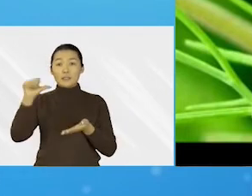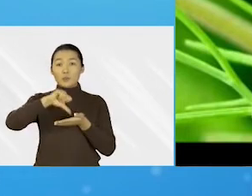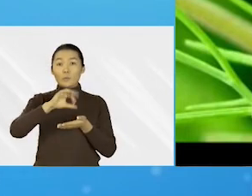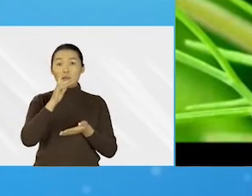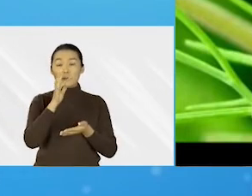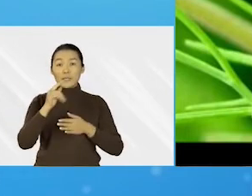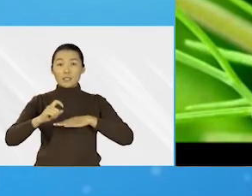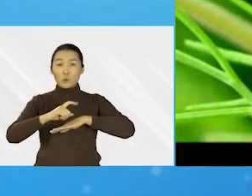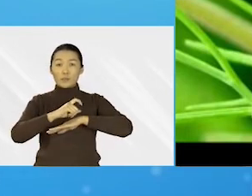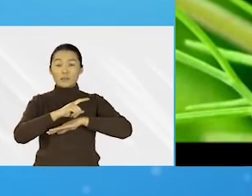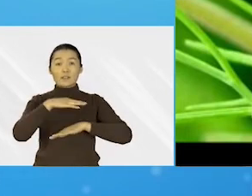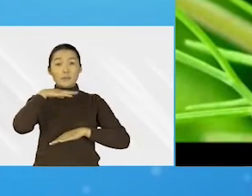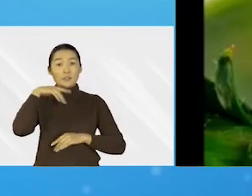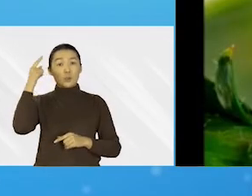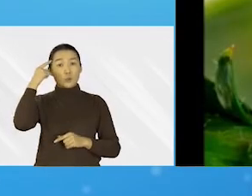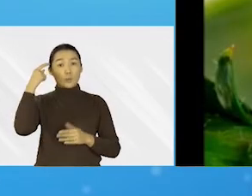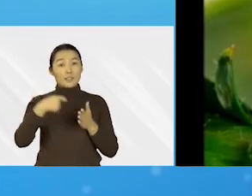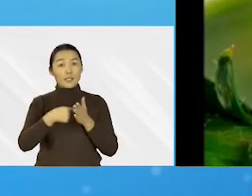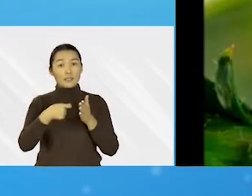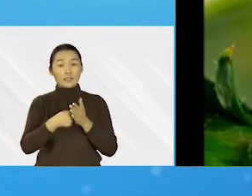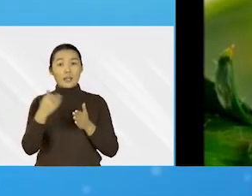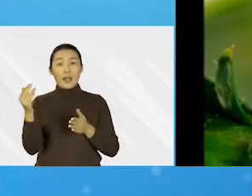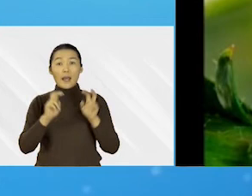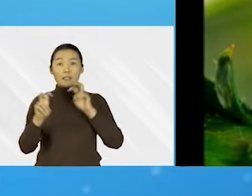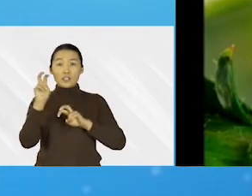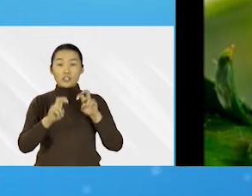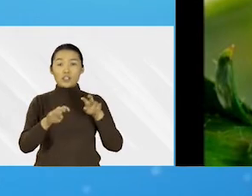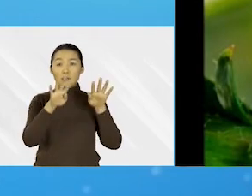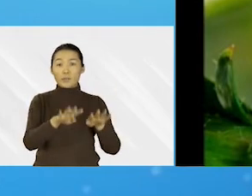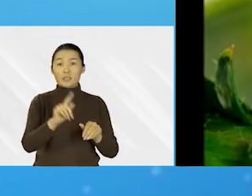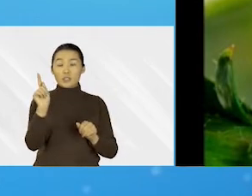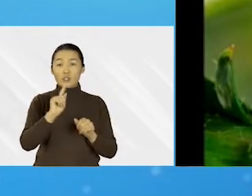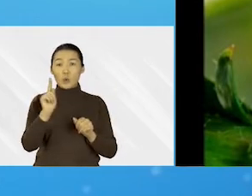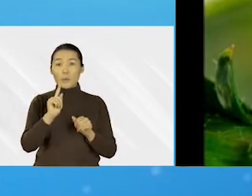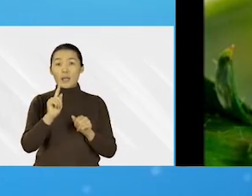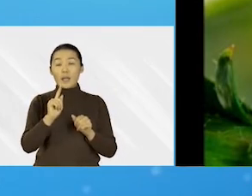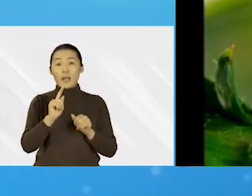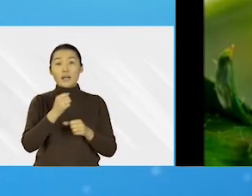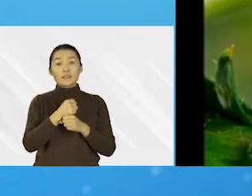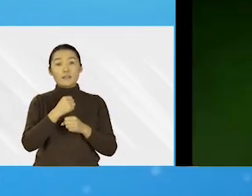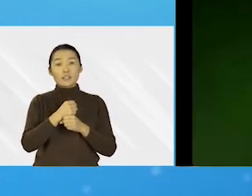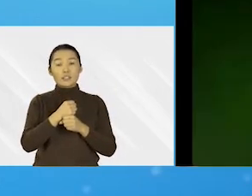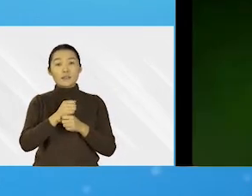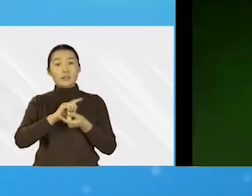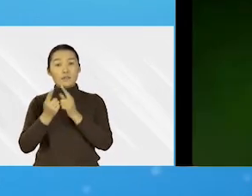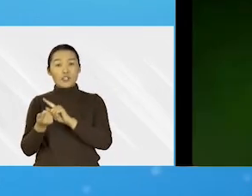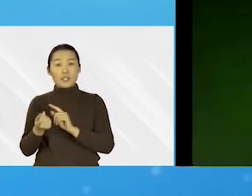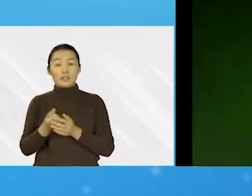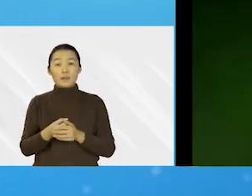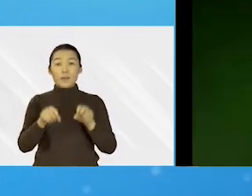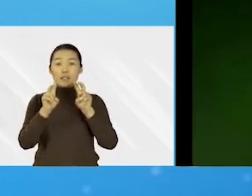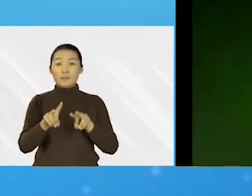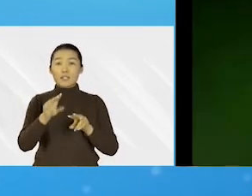и гусеница перестает думать о еде. Она ищет укромное место, чтобы совершить удивительное превращение. Специальные